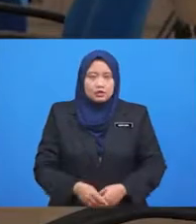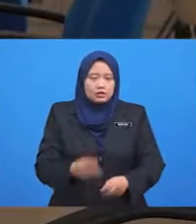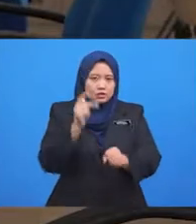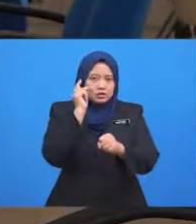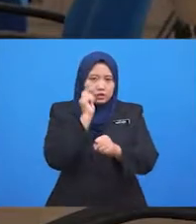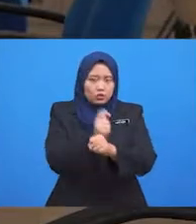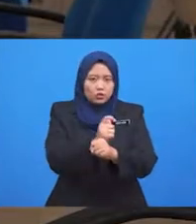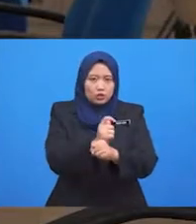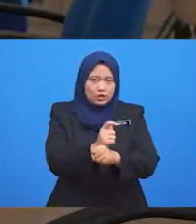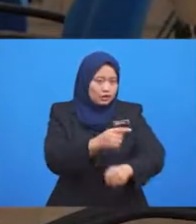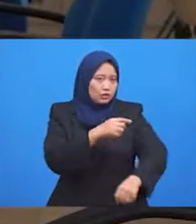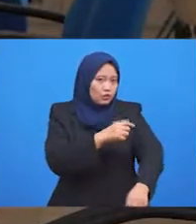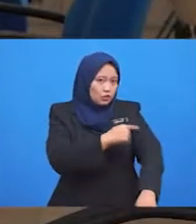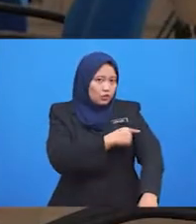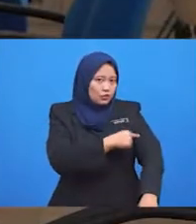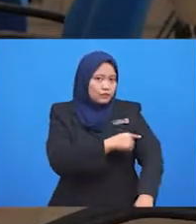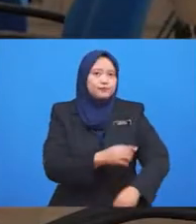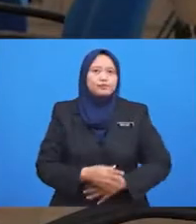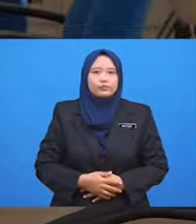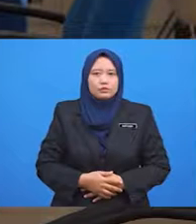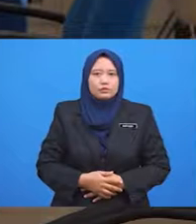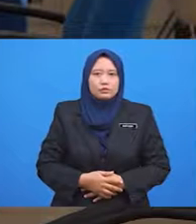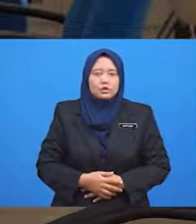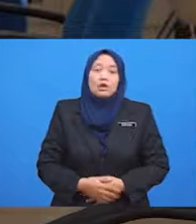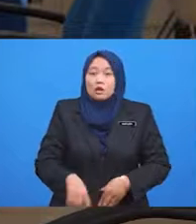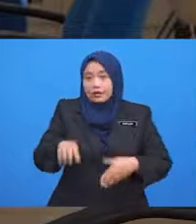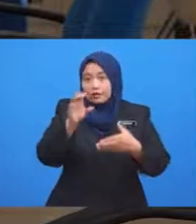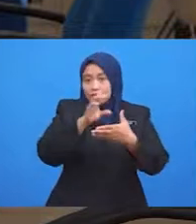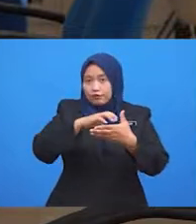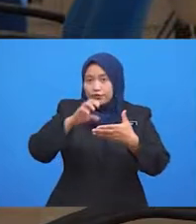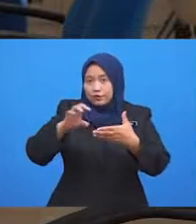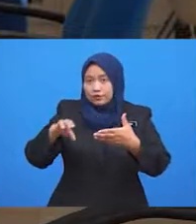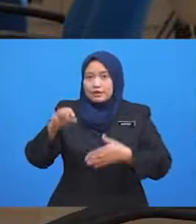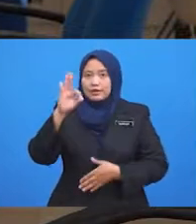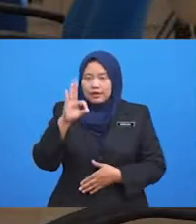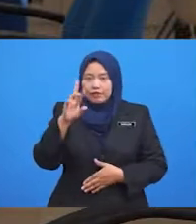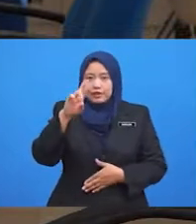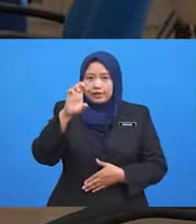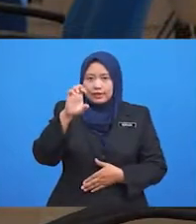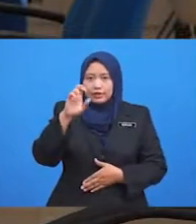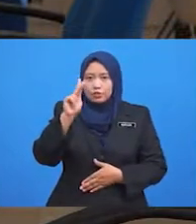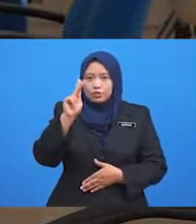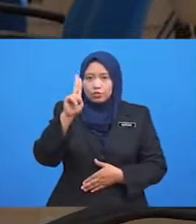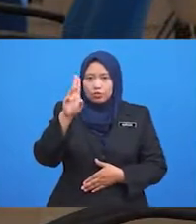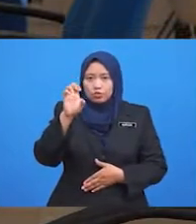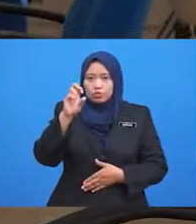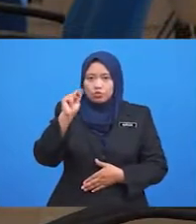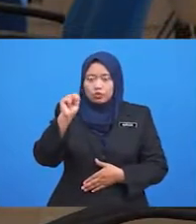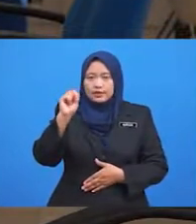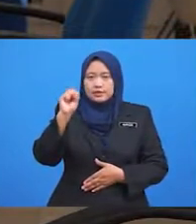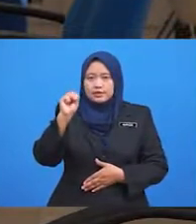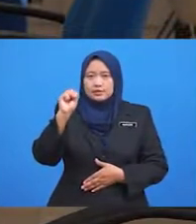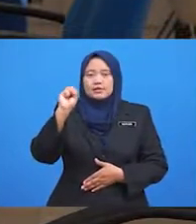Frekuensi. Frekuensi akan menentukan tahap gegaran gelombang dan gegaran ini mempunyai kesan